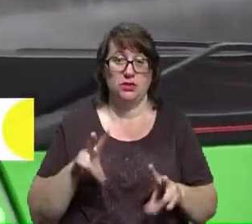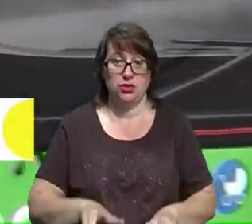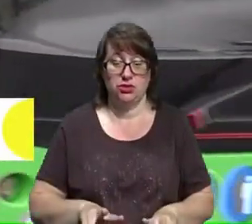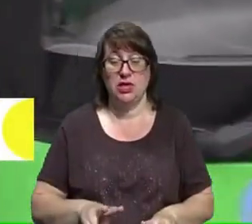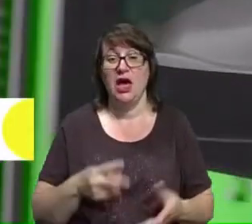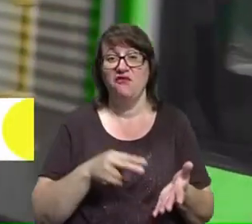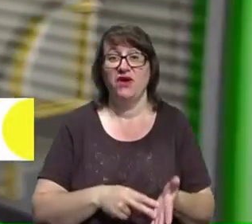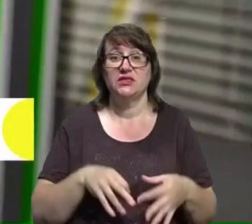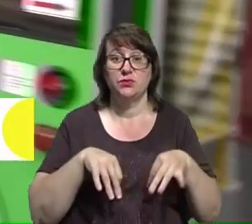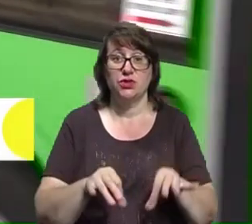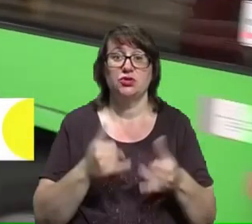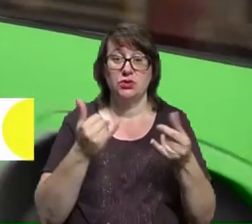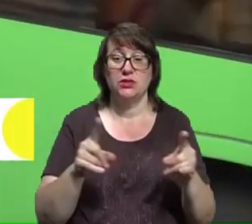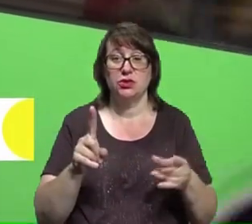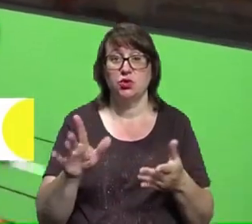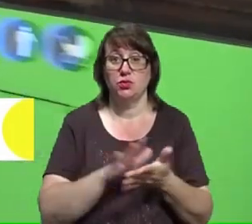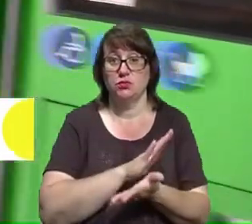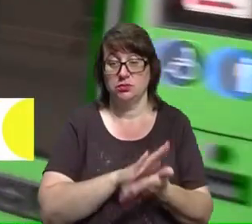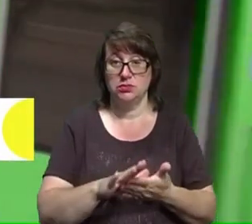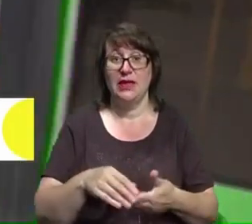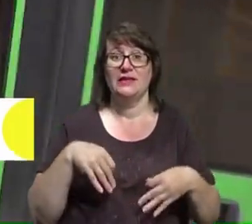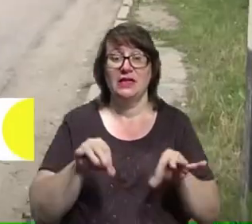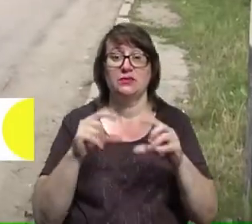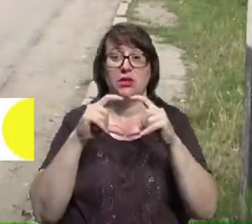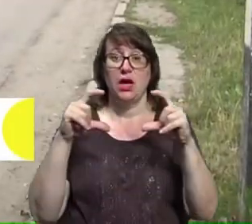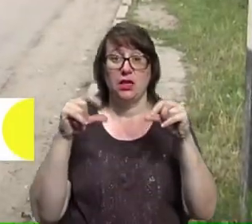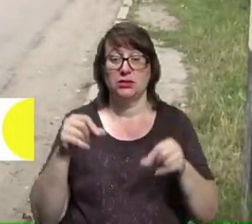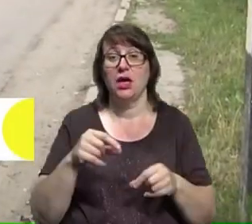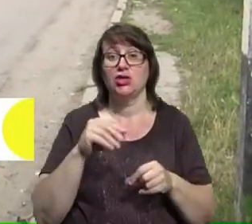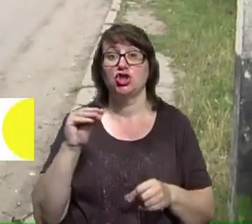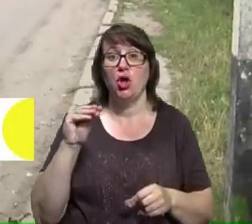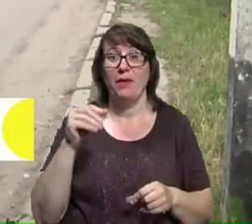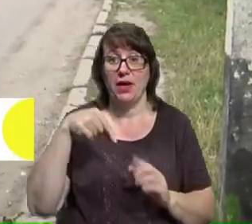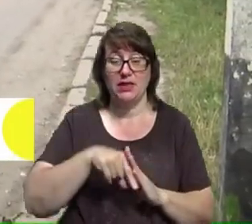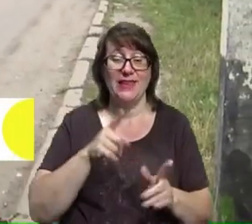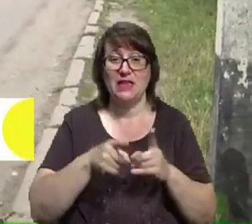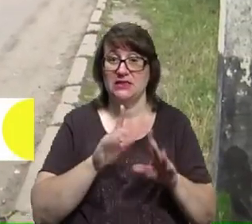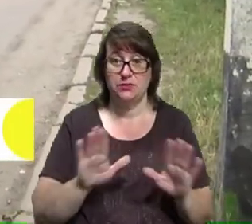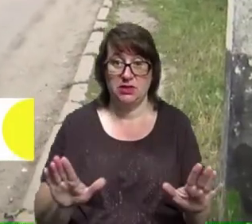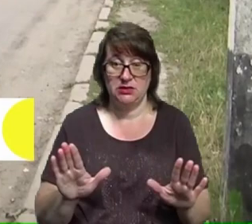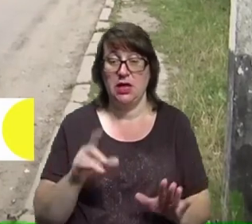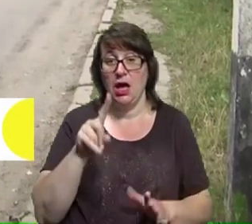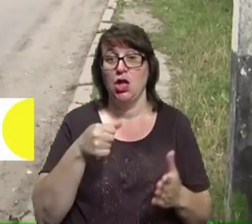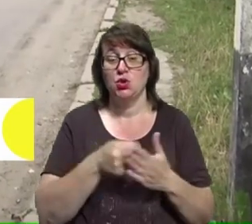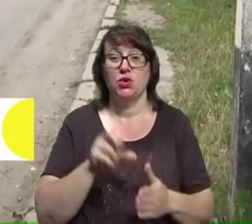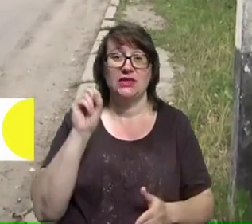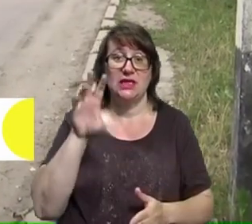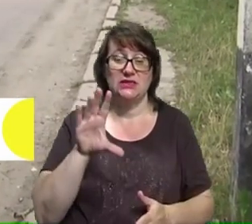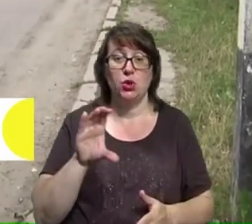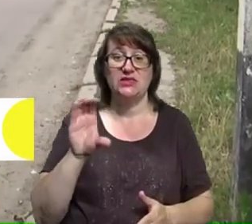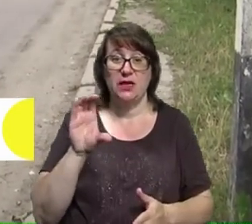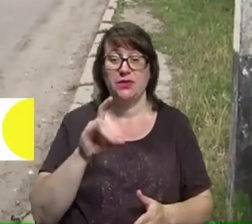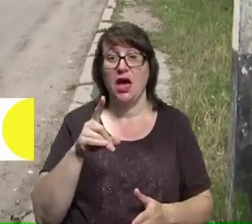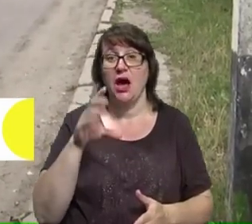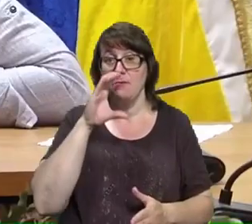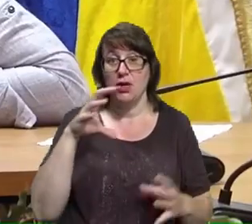хто розраховується транспортною карткою та карткою житомирянина, не зміниться. А до 13 серпня у маршрутках знову